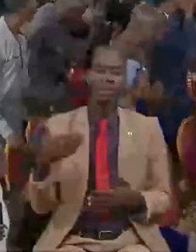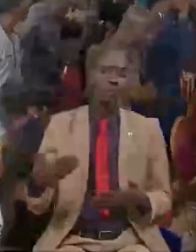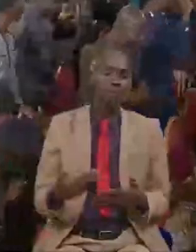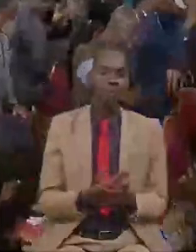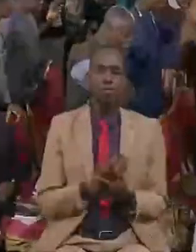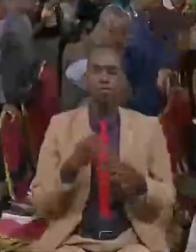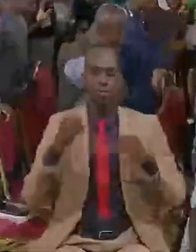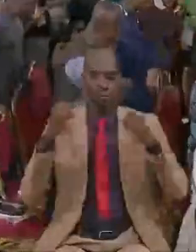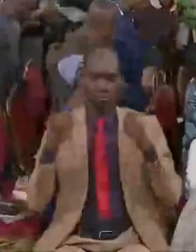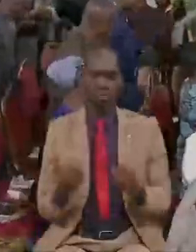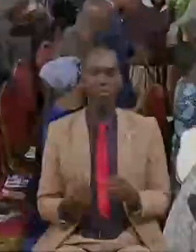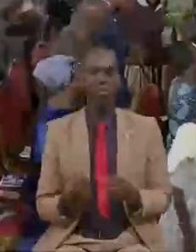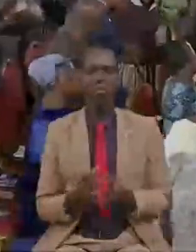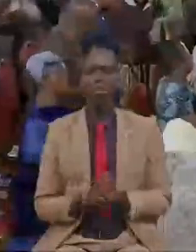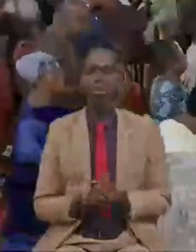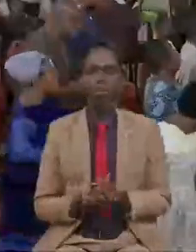Une nouvelle force.